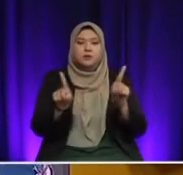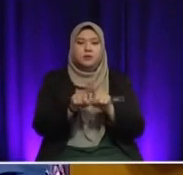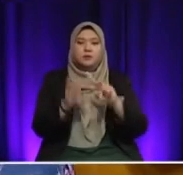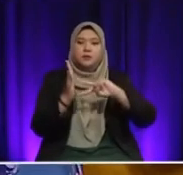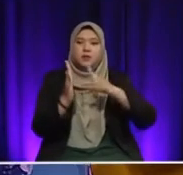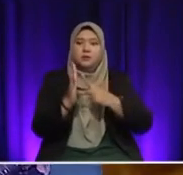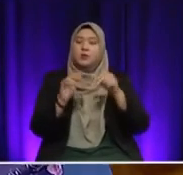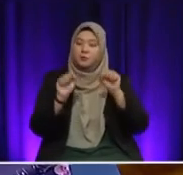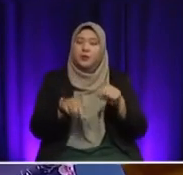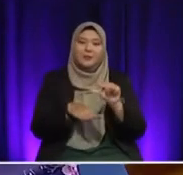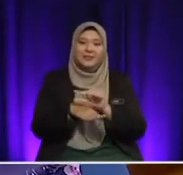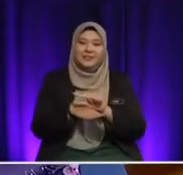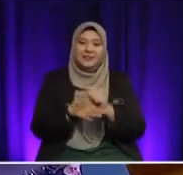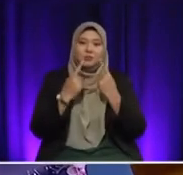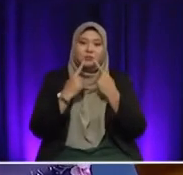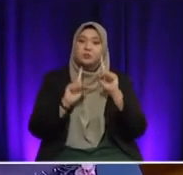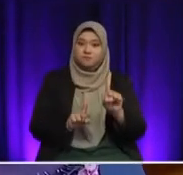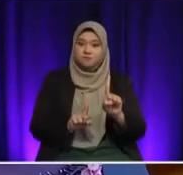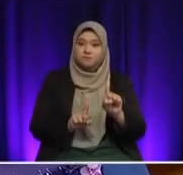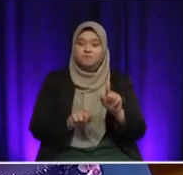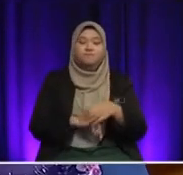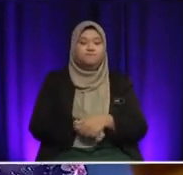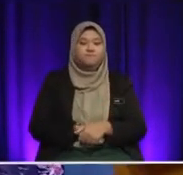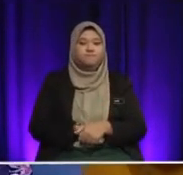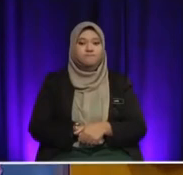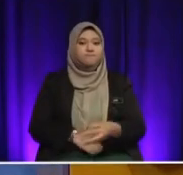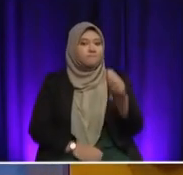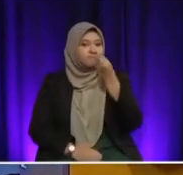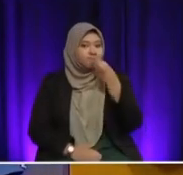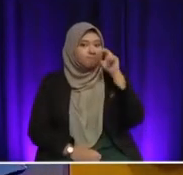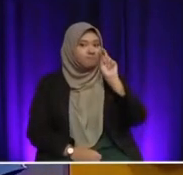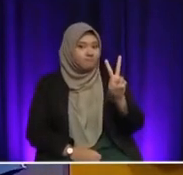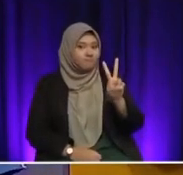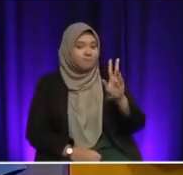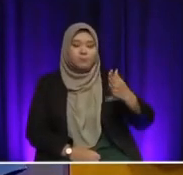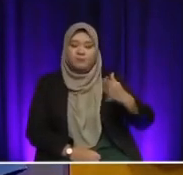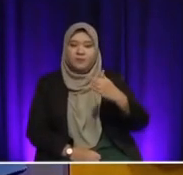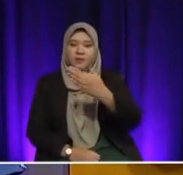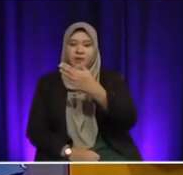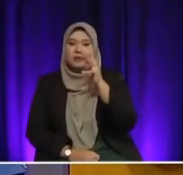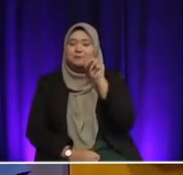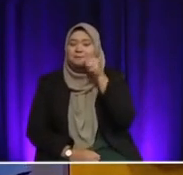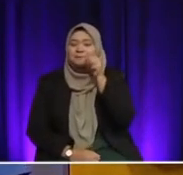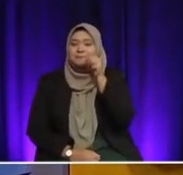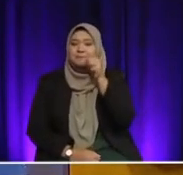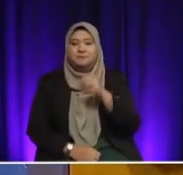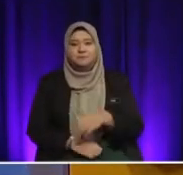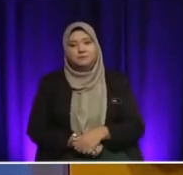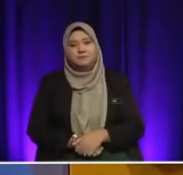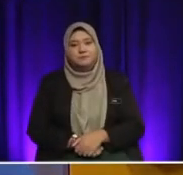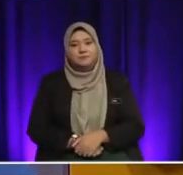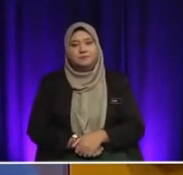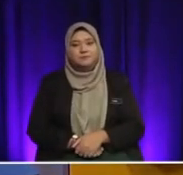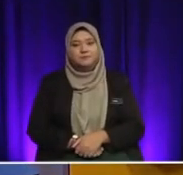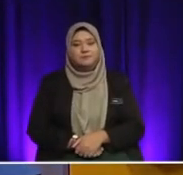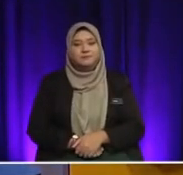lepas tu ni contoh pula kalau kita nak buat ikan perkasam. Untuk ikan perkasam kita guna ikan segar. Okey, apa beza tadi ikan perkasam dengan